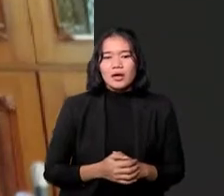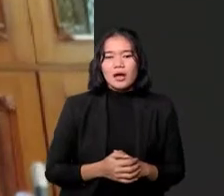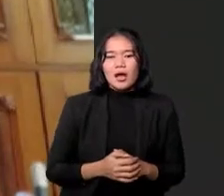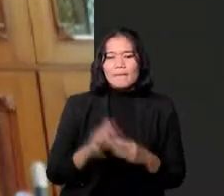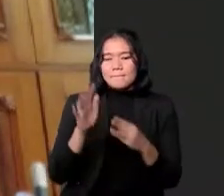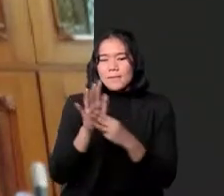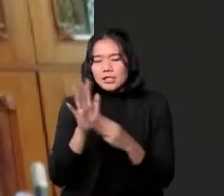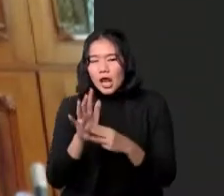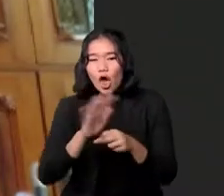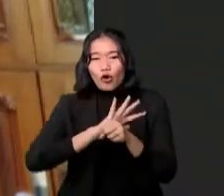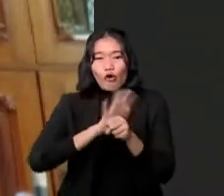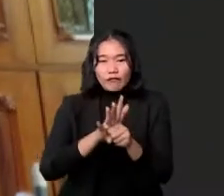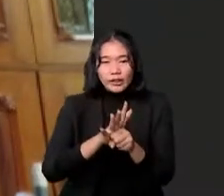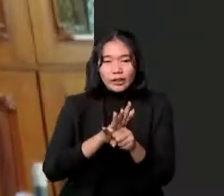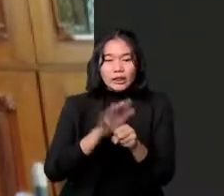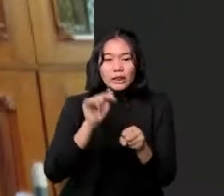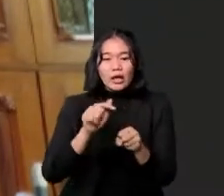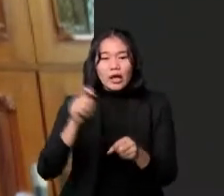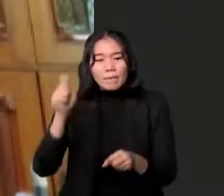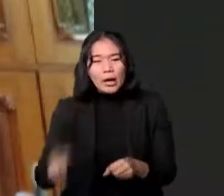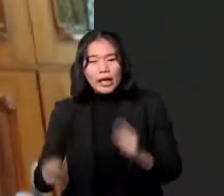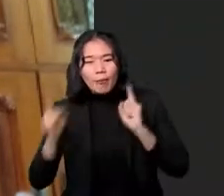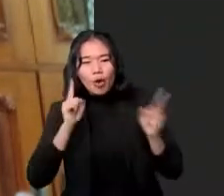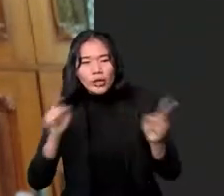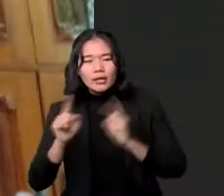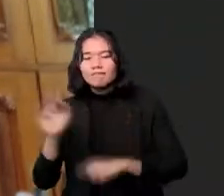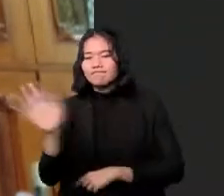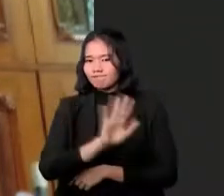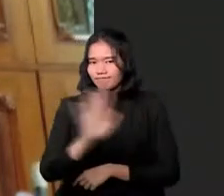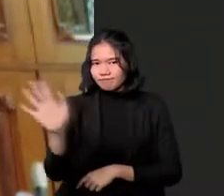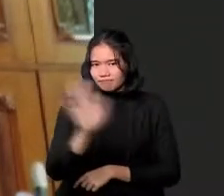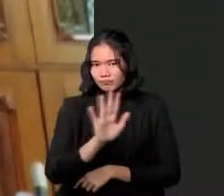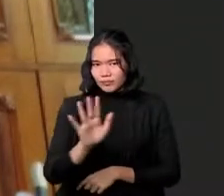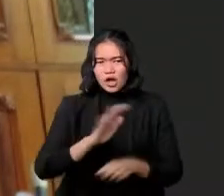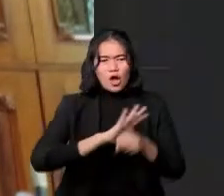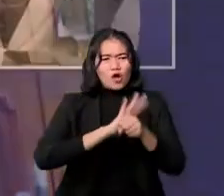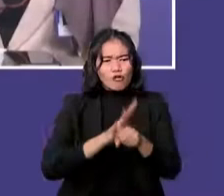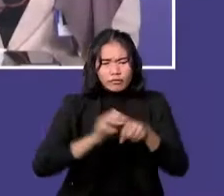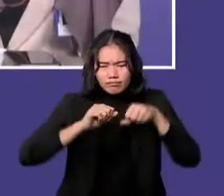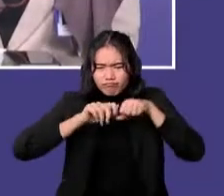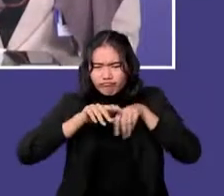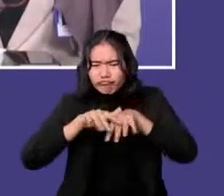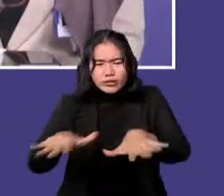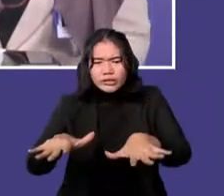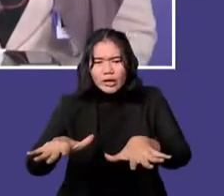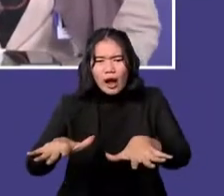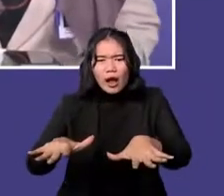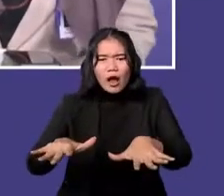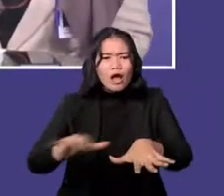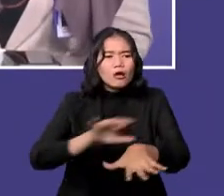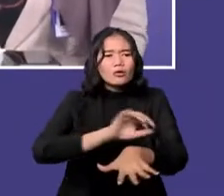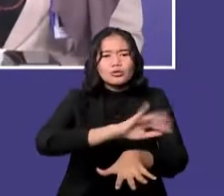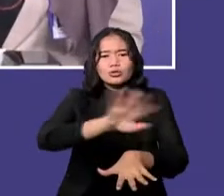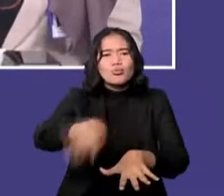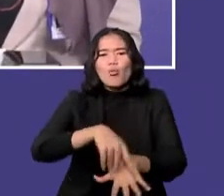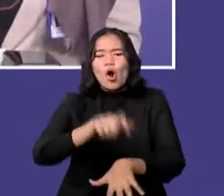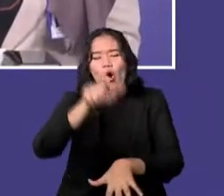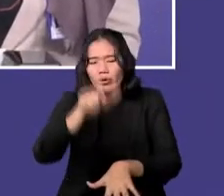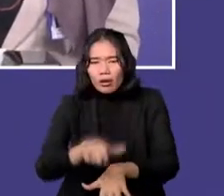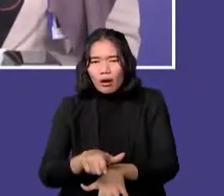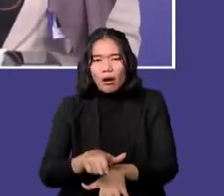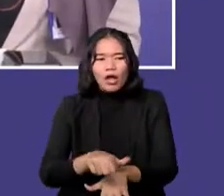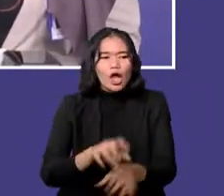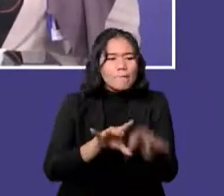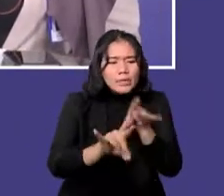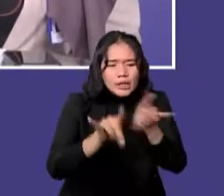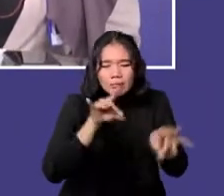ini sebagai isu politik. Karena COVID ini tidak peduli apa afiliasi politik kita, apa ras kita, apa